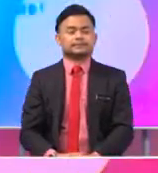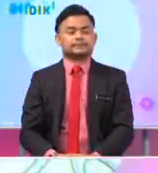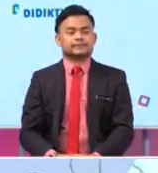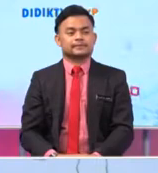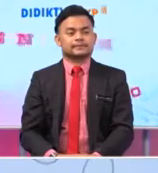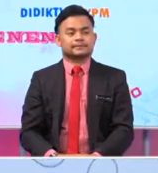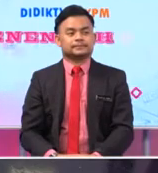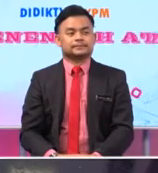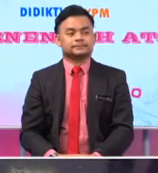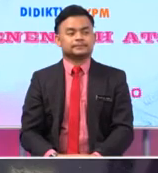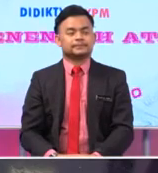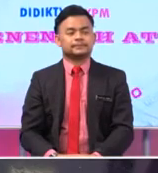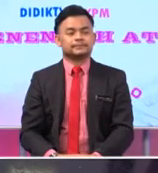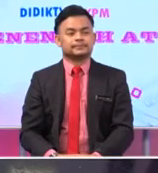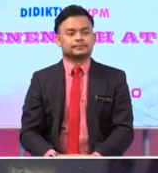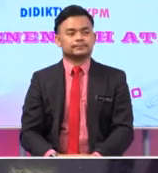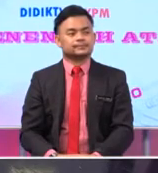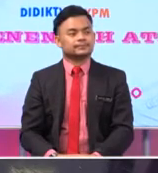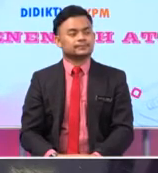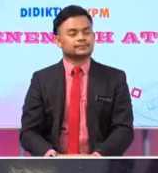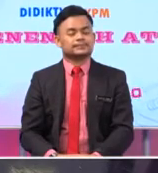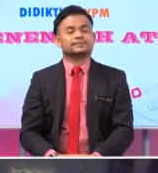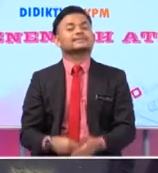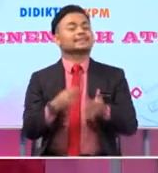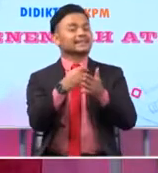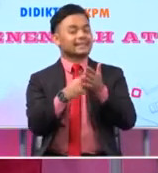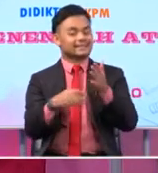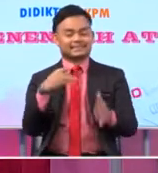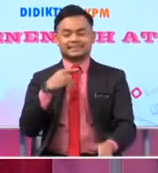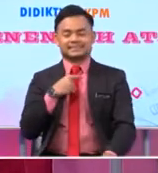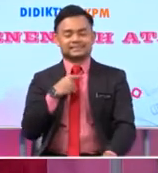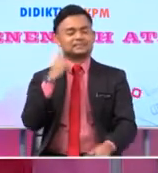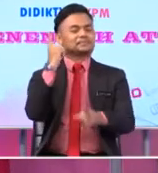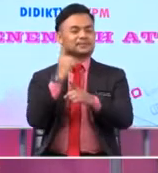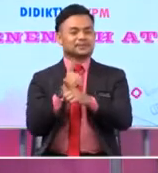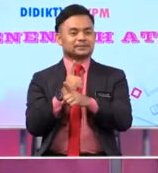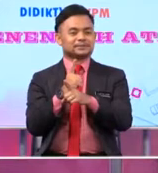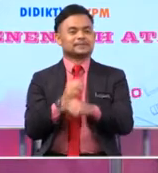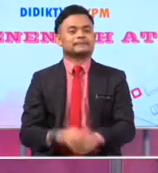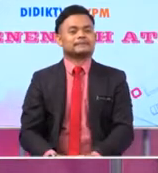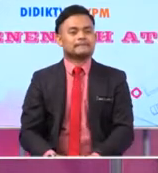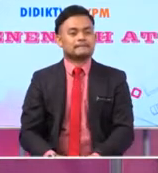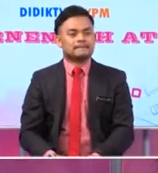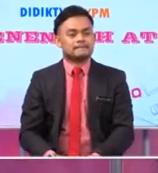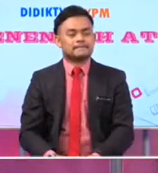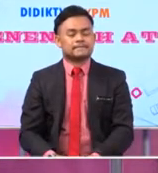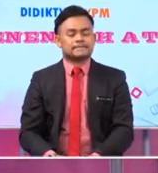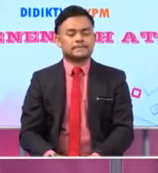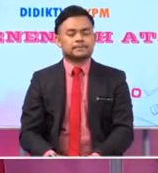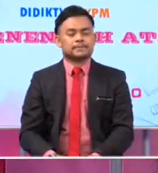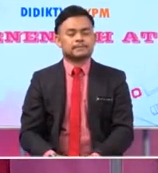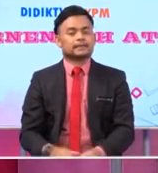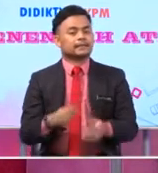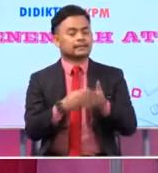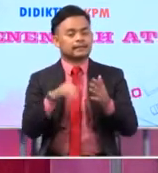tentu Hai ditengok yo betul ada jawaban Hal inilah yang perlu